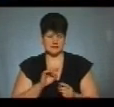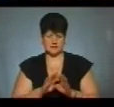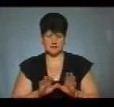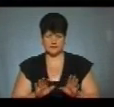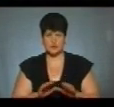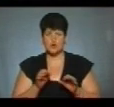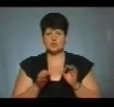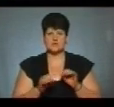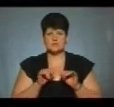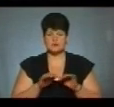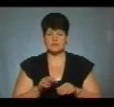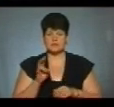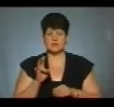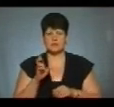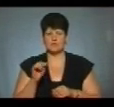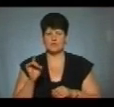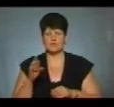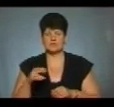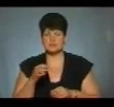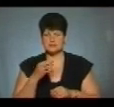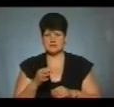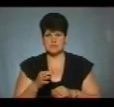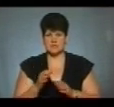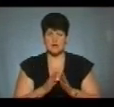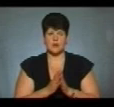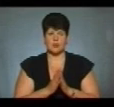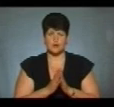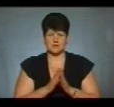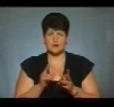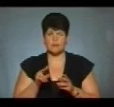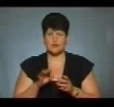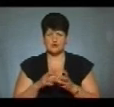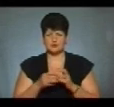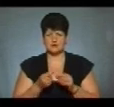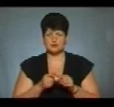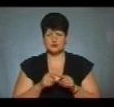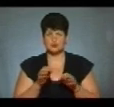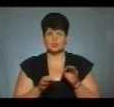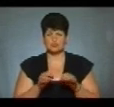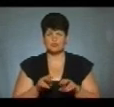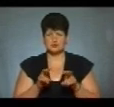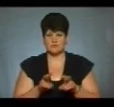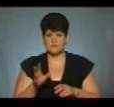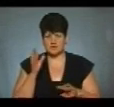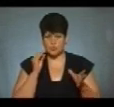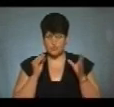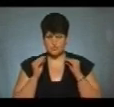Суддя у справі Надія Бурда сказала. Клопотання по результатах даного судового засідання, враховуючи